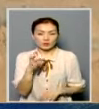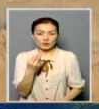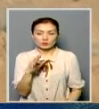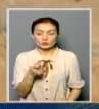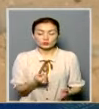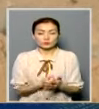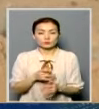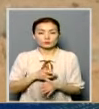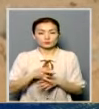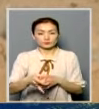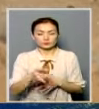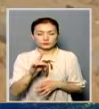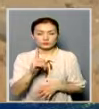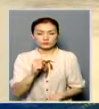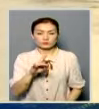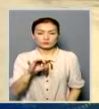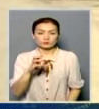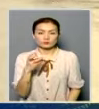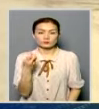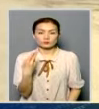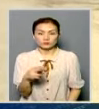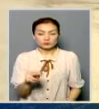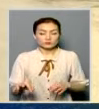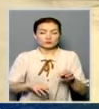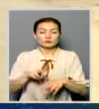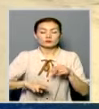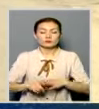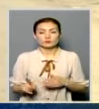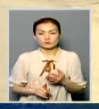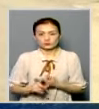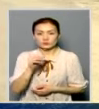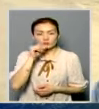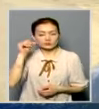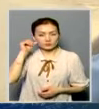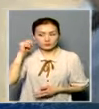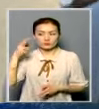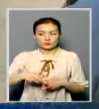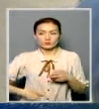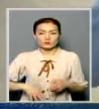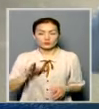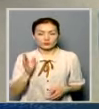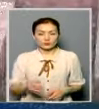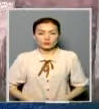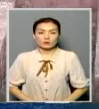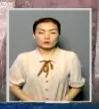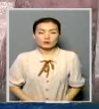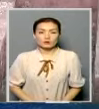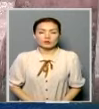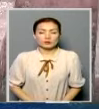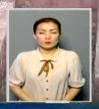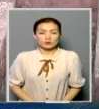Балыкши до населенного пункта Зарослый. Строительно-монтажные работы, начатые в прошлом году, еще не завершены.